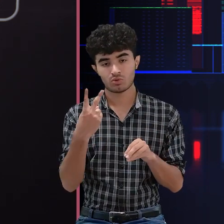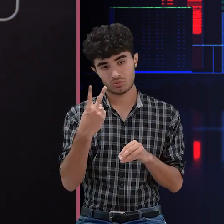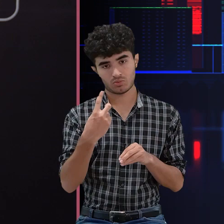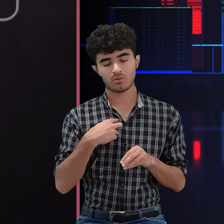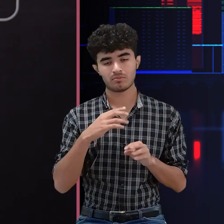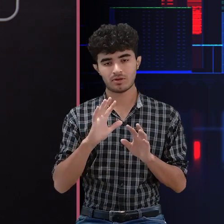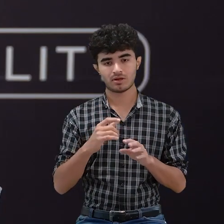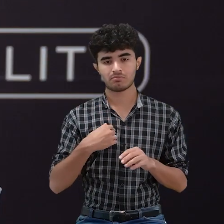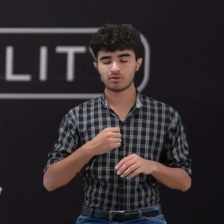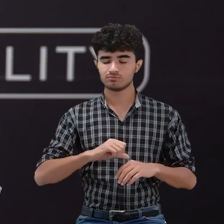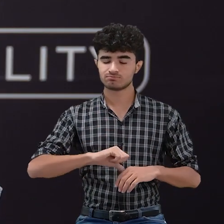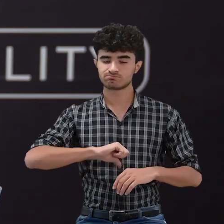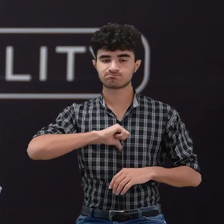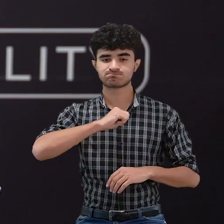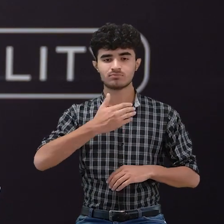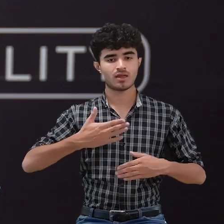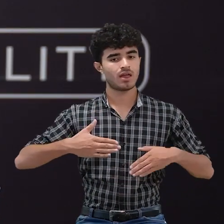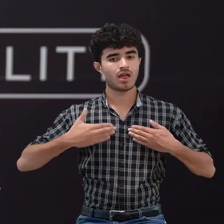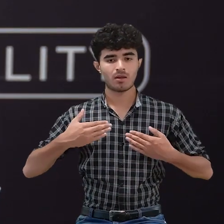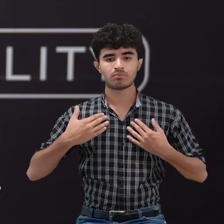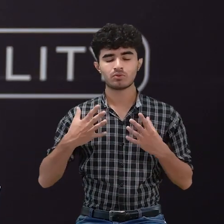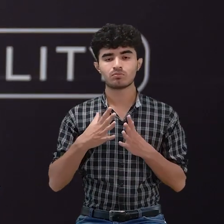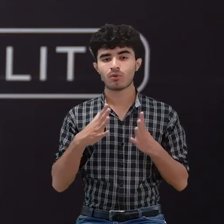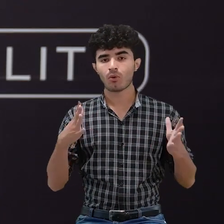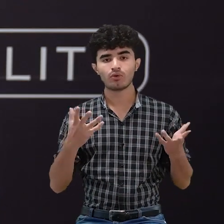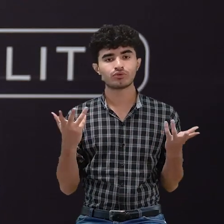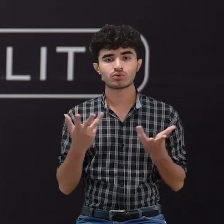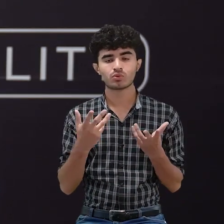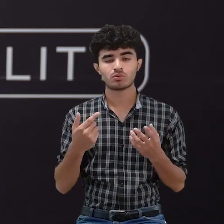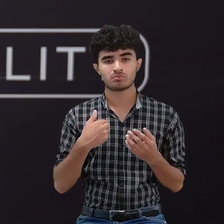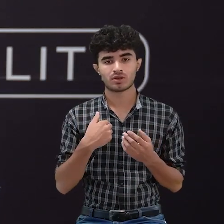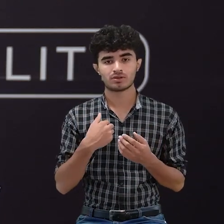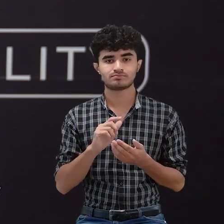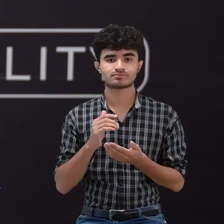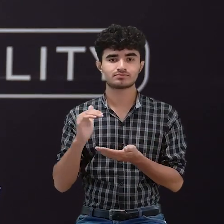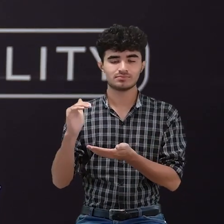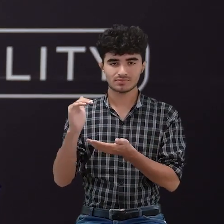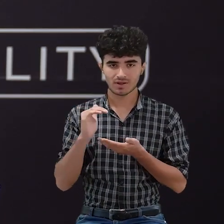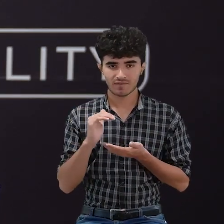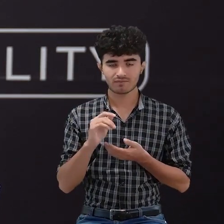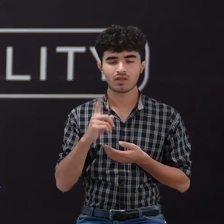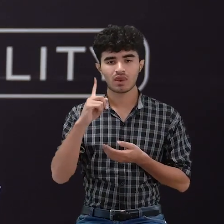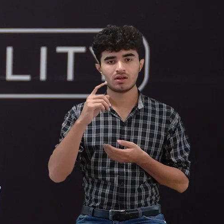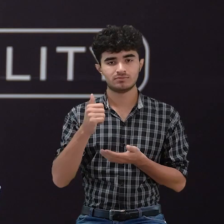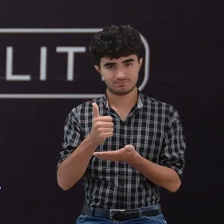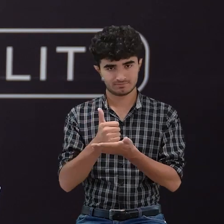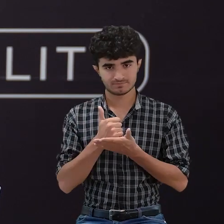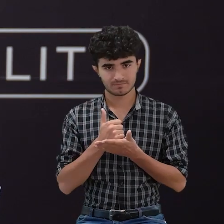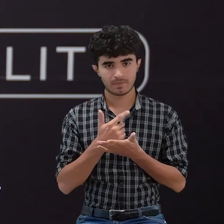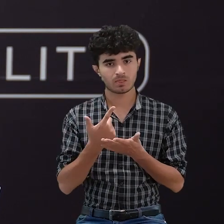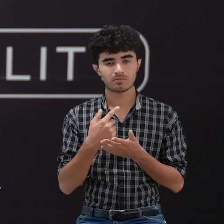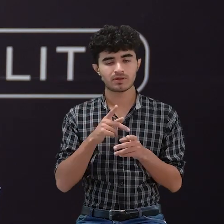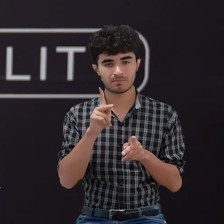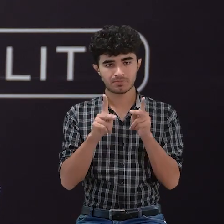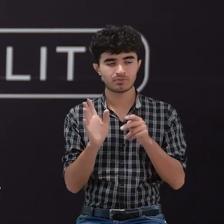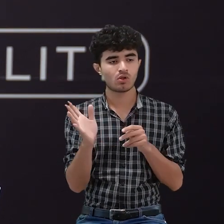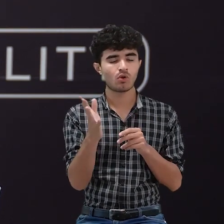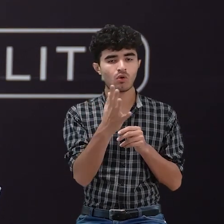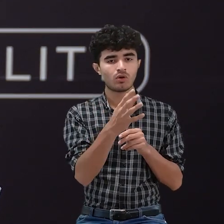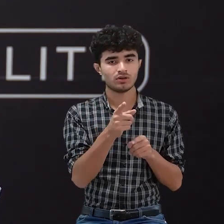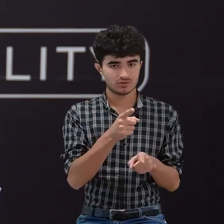اور میں اپنے آپ کو سمجھتی ہوں کہ میں آرٹسٹ تو اپنی جگہ پہ ہوں، مگر میں ایک استاد ہوں،